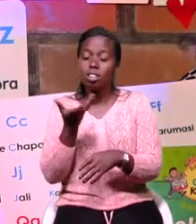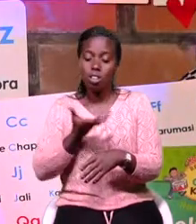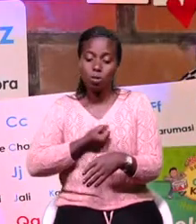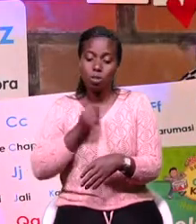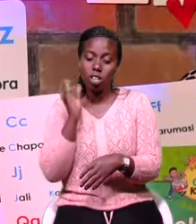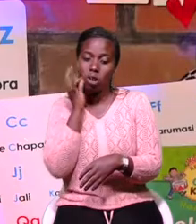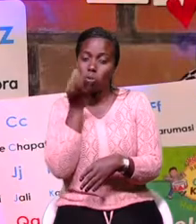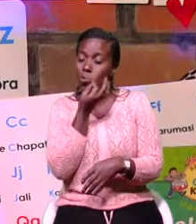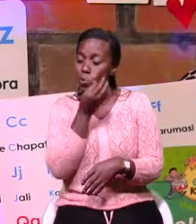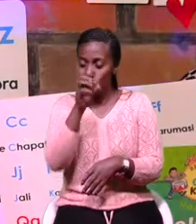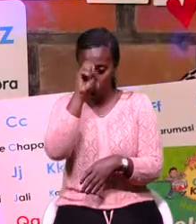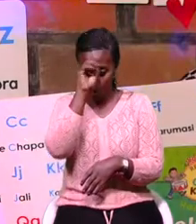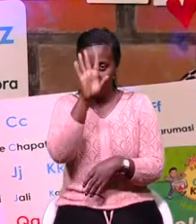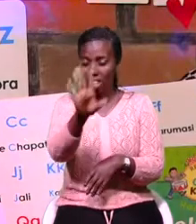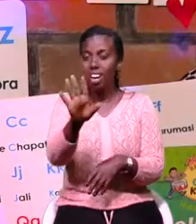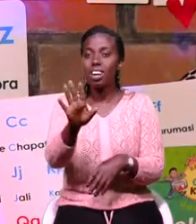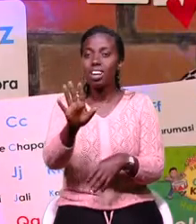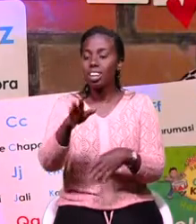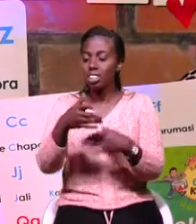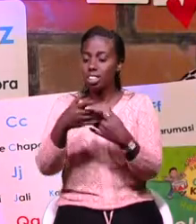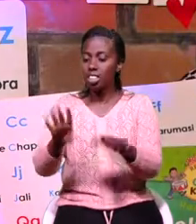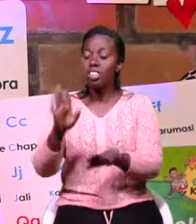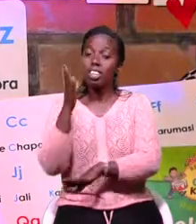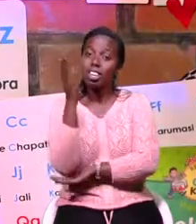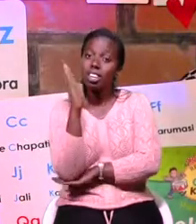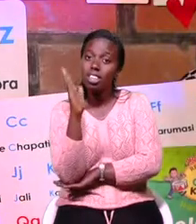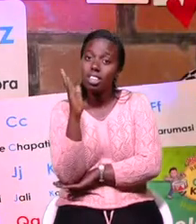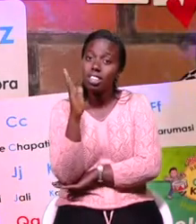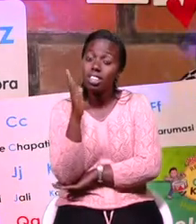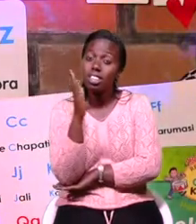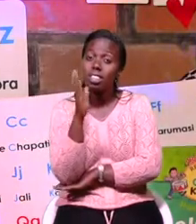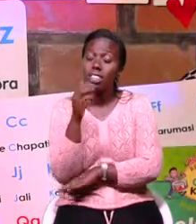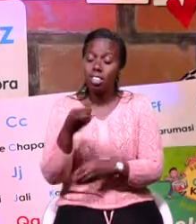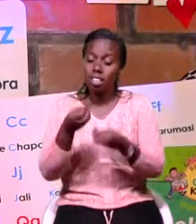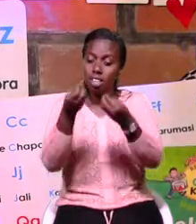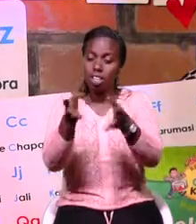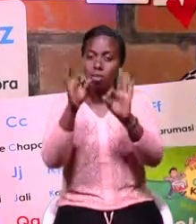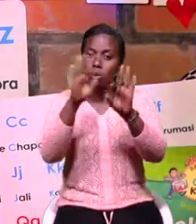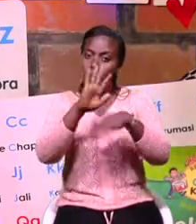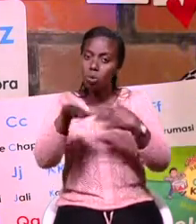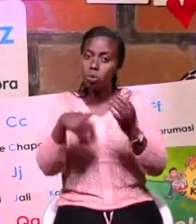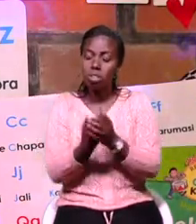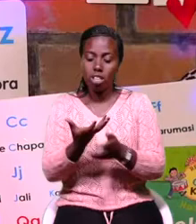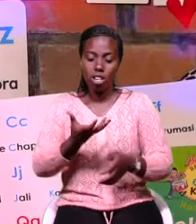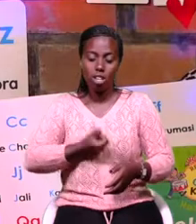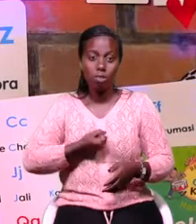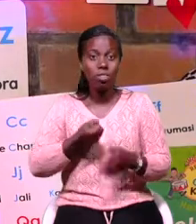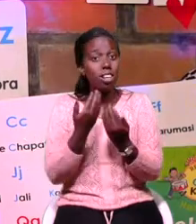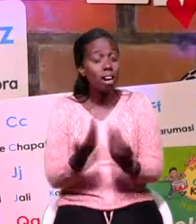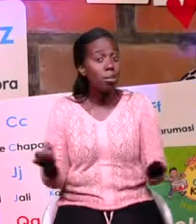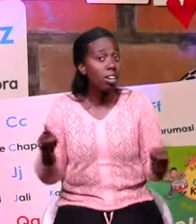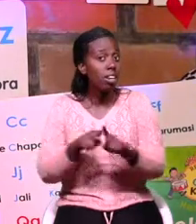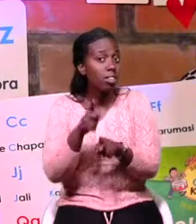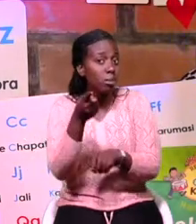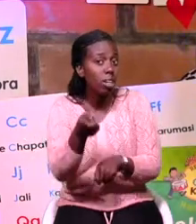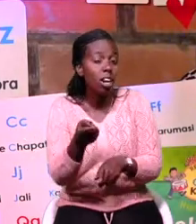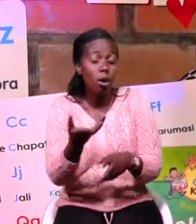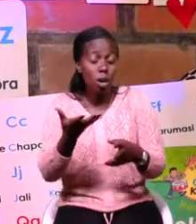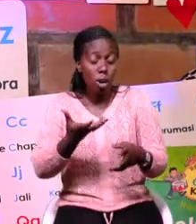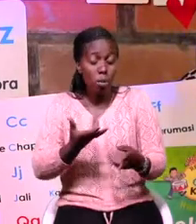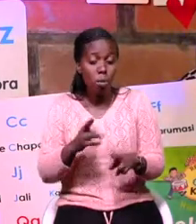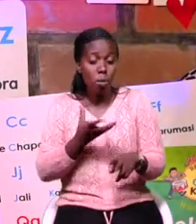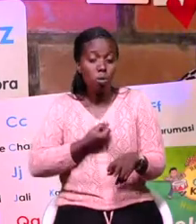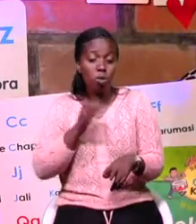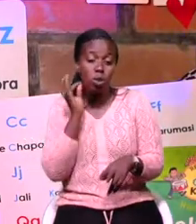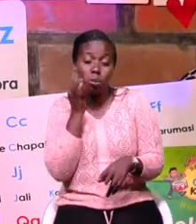ubuntu butangaje hahera iki giti cyatanze ibyo cyari gifite byose abana namwe rero mugire ubuntu